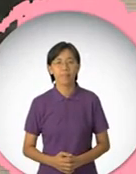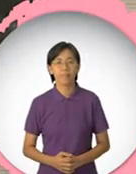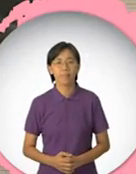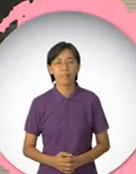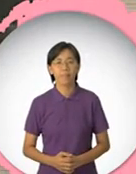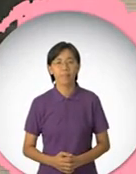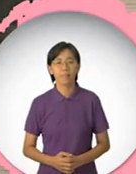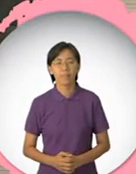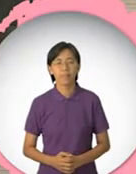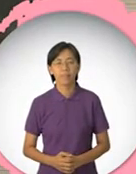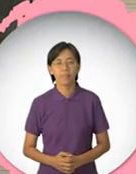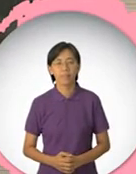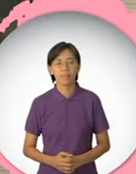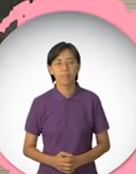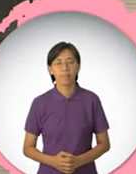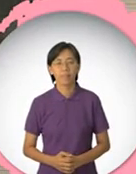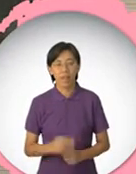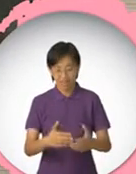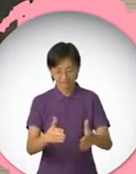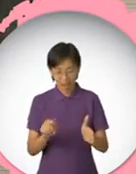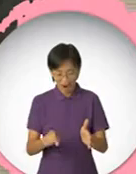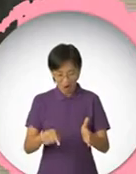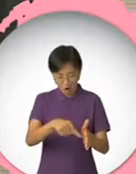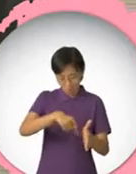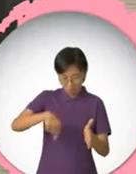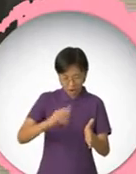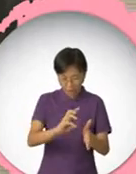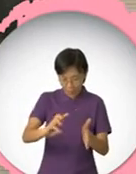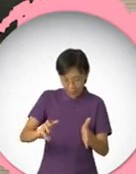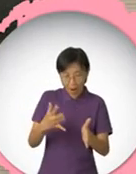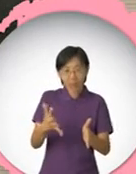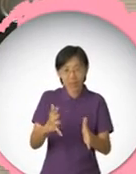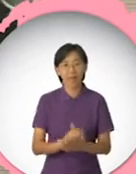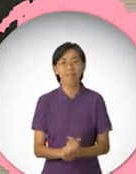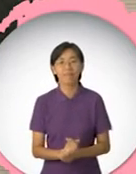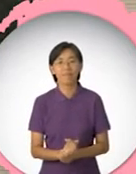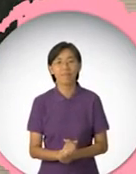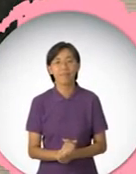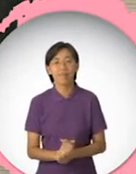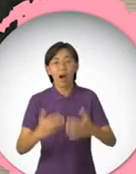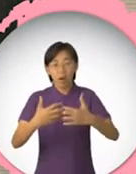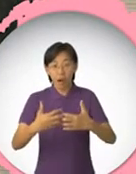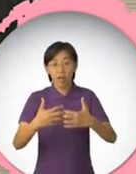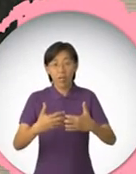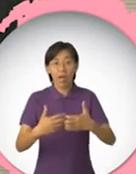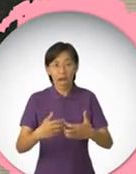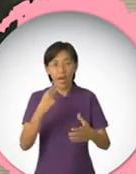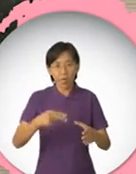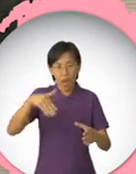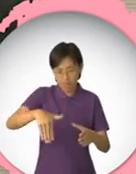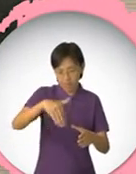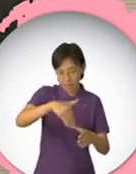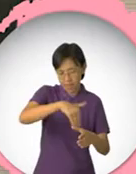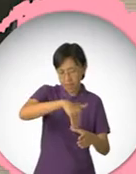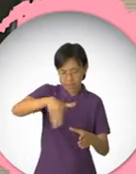อันนี้เริ่มดีขึ้นแล้ว ค่ะนี่ก็อ่านก็จะเริ่มแห้งแล้วเดี๋ยวขอบปาดนิดนึงจะเห็นว่าถ้าใช้เครื่องเนี่ยค่ะใช่ขอบก็จะมีพว